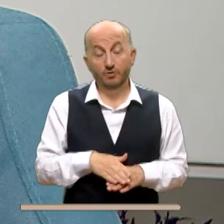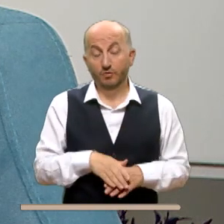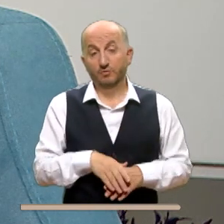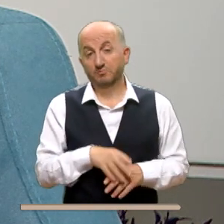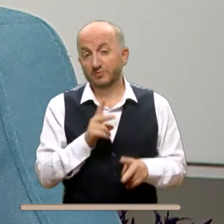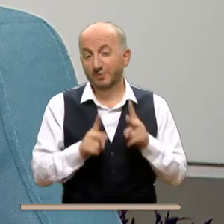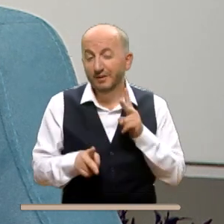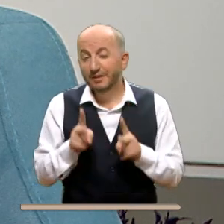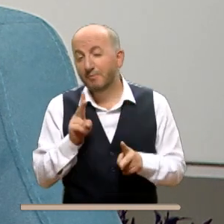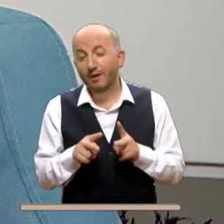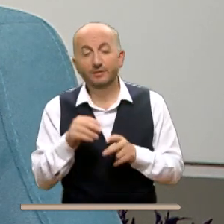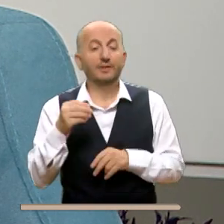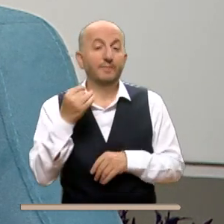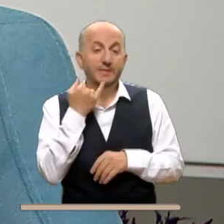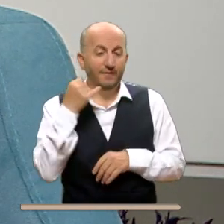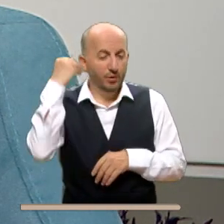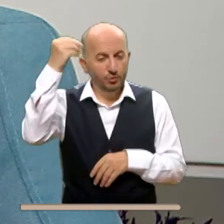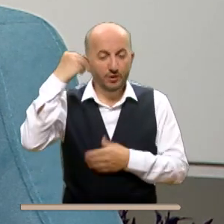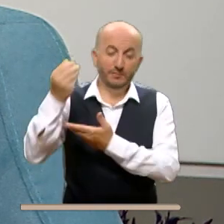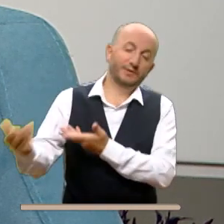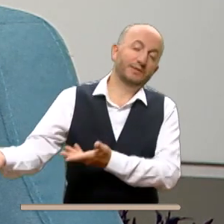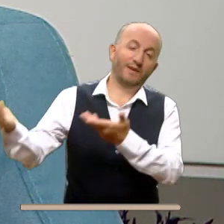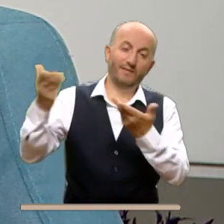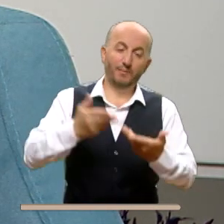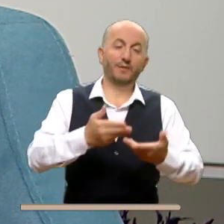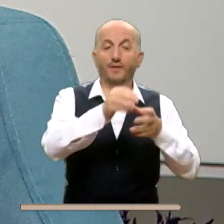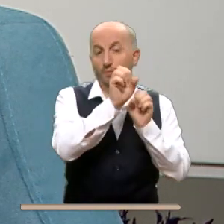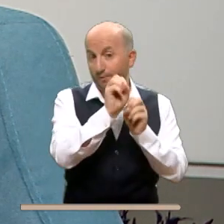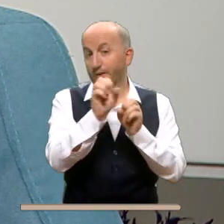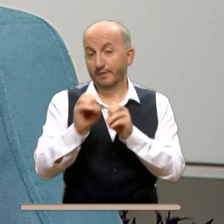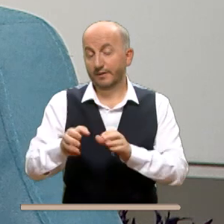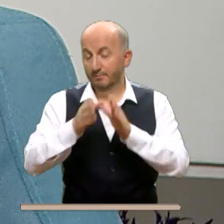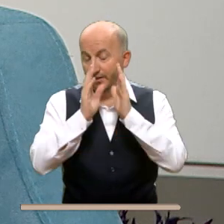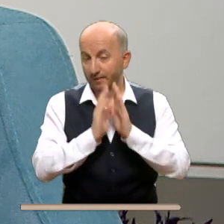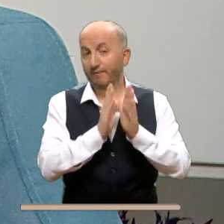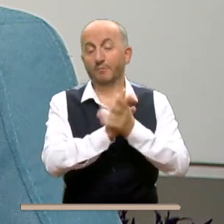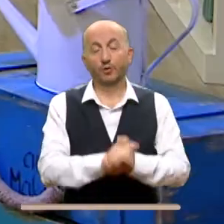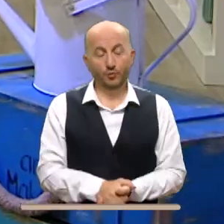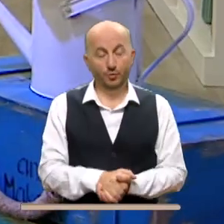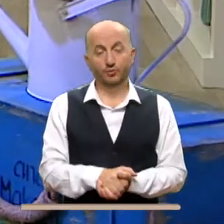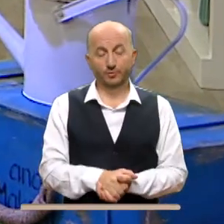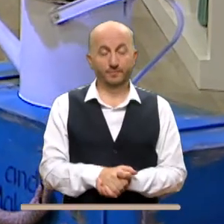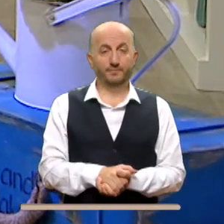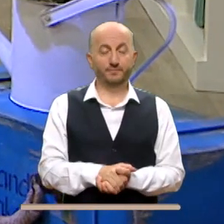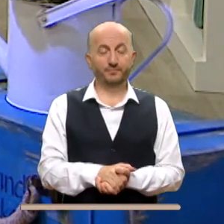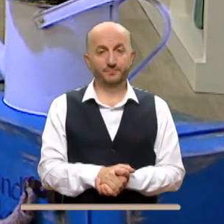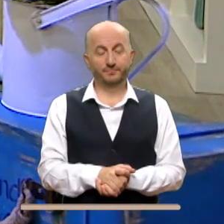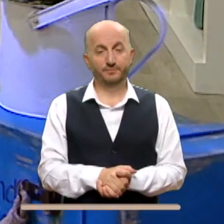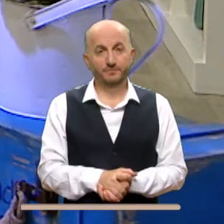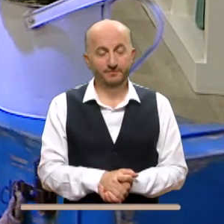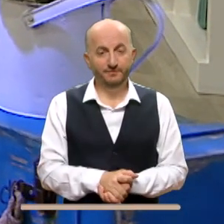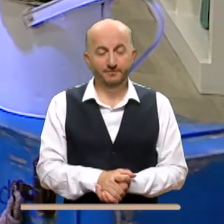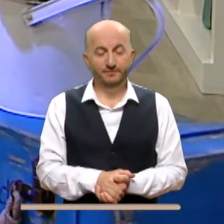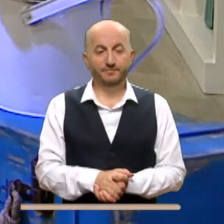Kısmi zamanlı hocalarımız da tam zamanlara göre az olmakla birlikte öğrencilerimizin birikimini geliştirmek